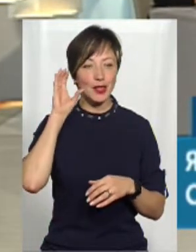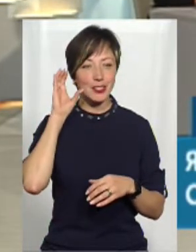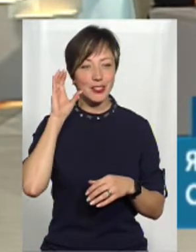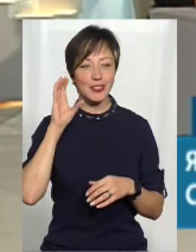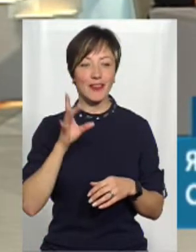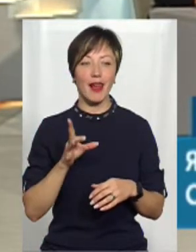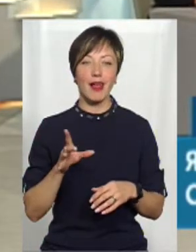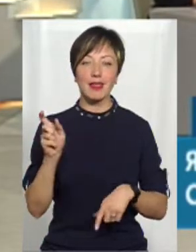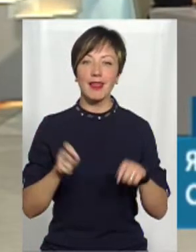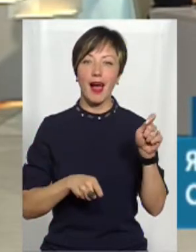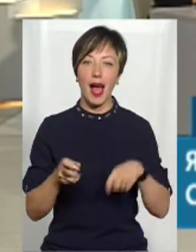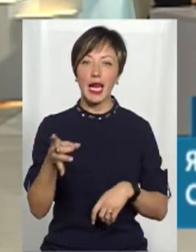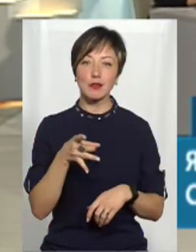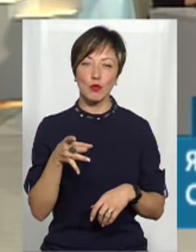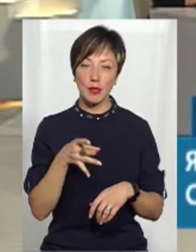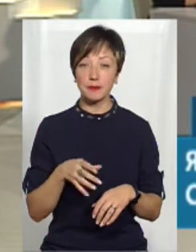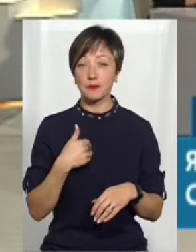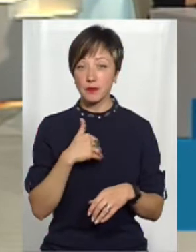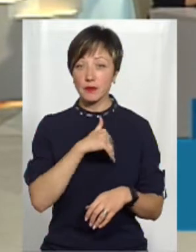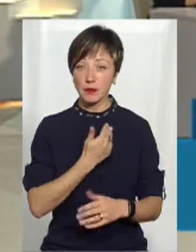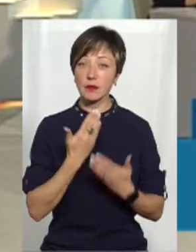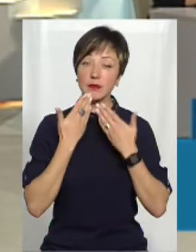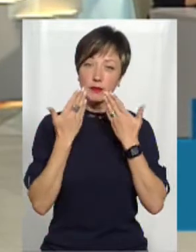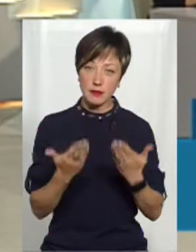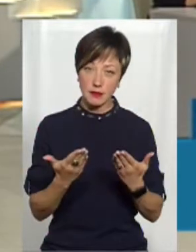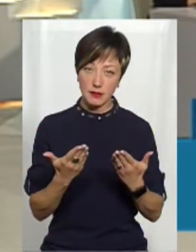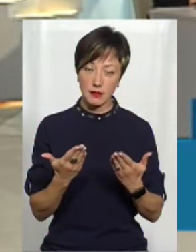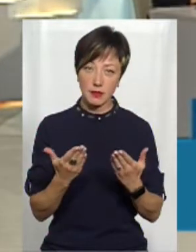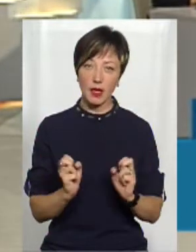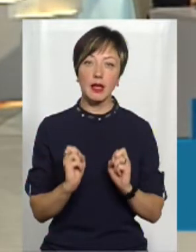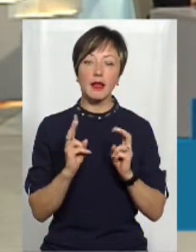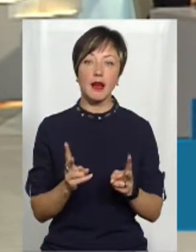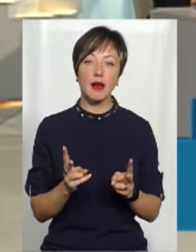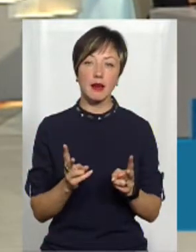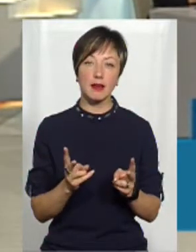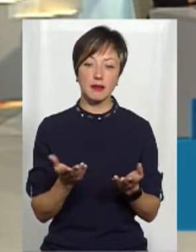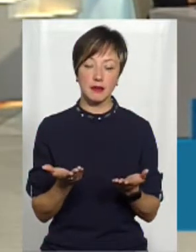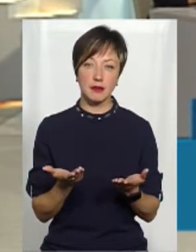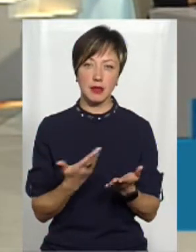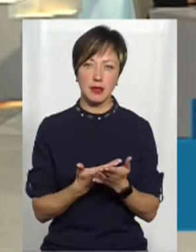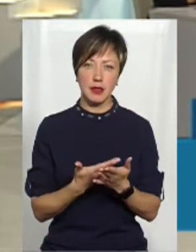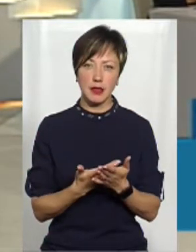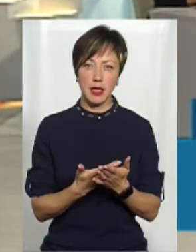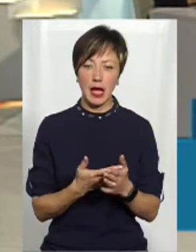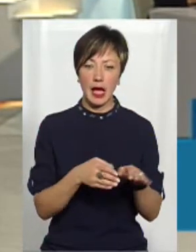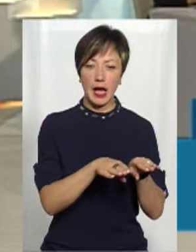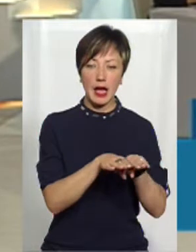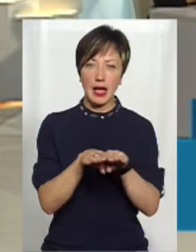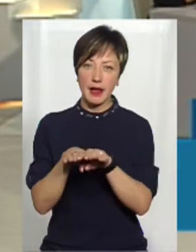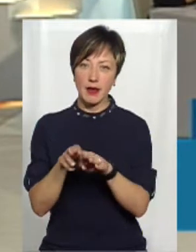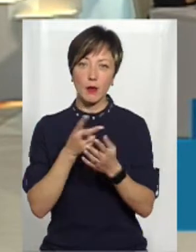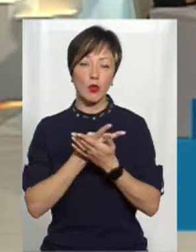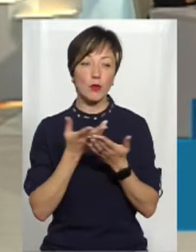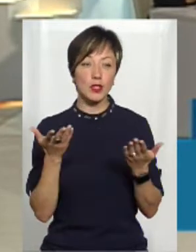слухачів на республіці. А я вас хочу запитати, як співвідноситься от рівень